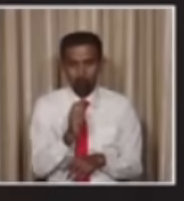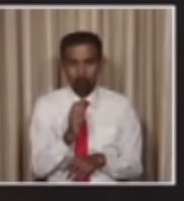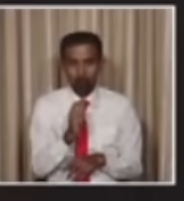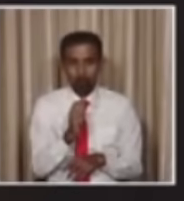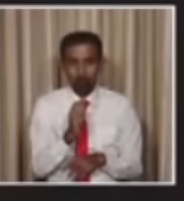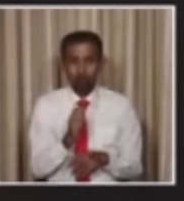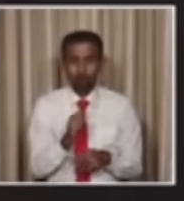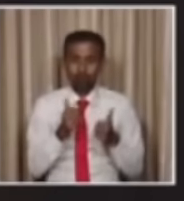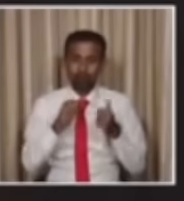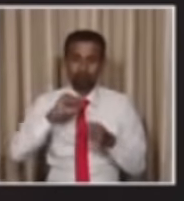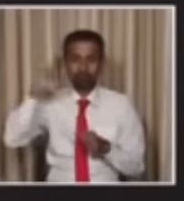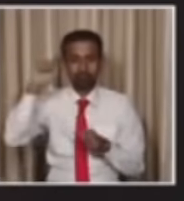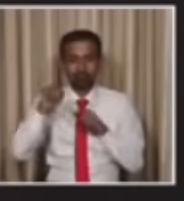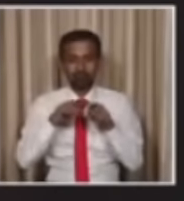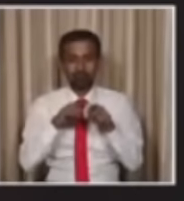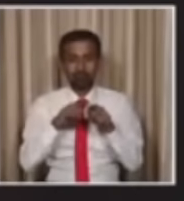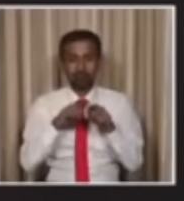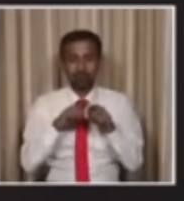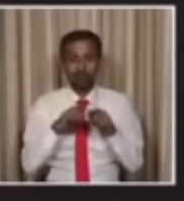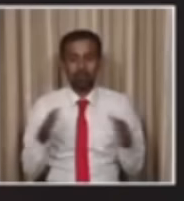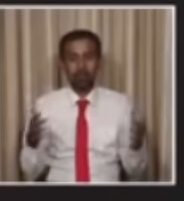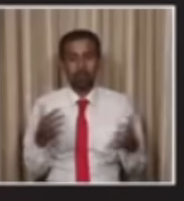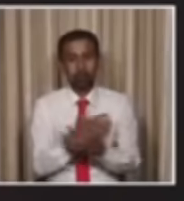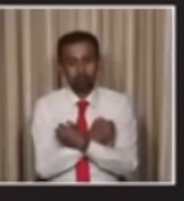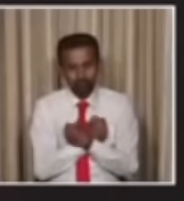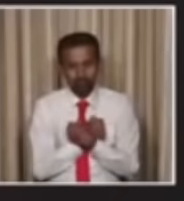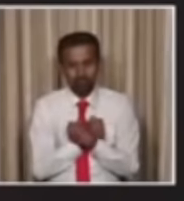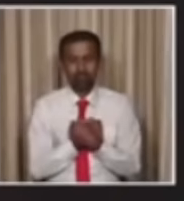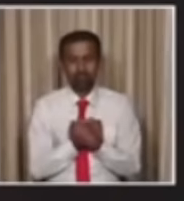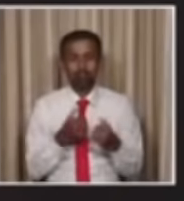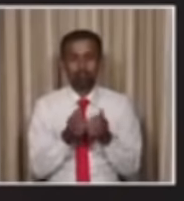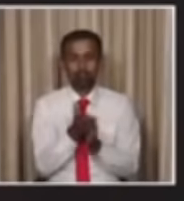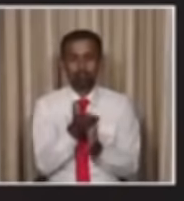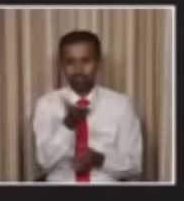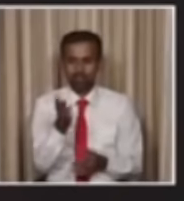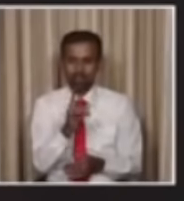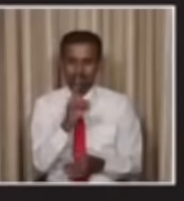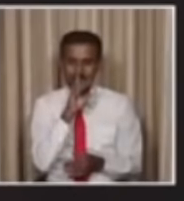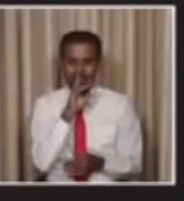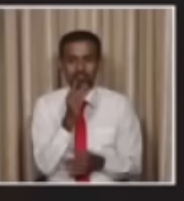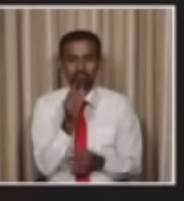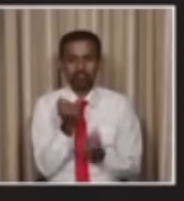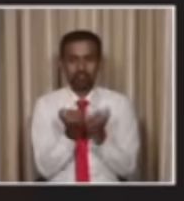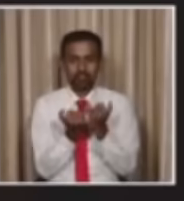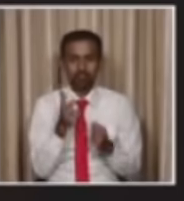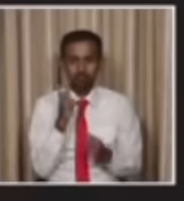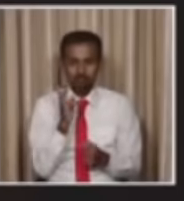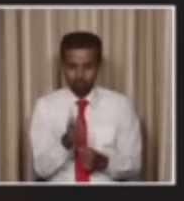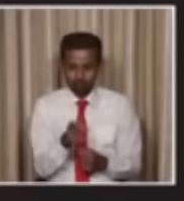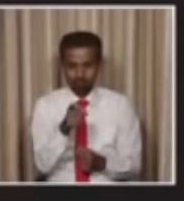සුර කුමාරයෙක් හැටියට පිළිගන්න බදාගන්න වළඳගන්න තමුන්නාසලගේ ලැජ්ජාහර කපලා